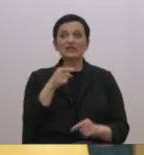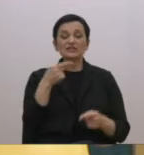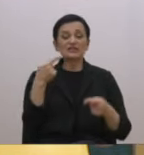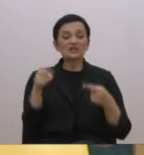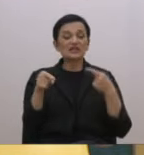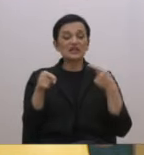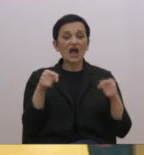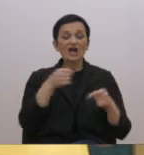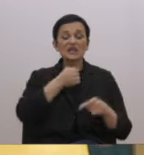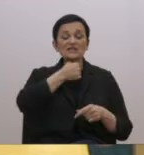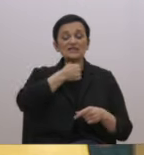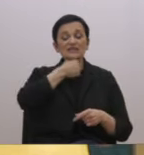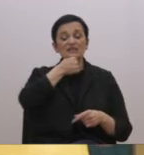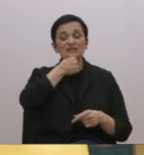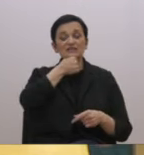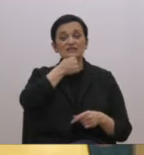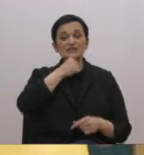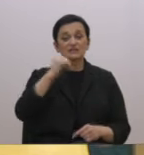განსხვავდება დასრული